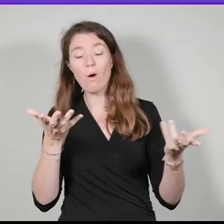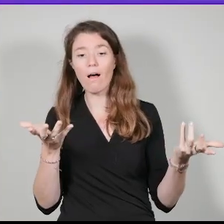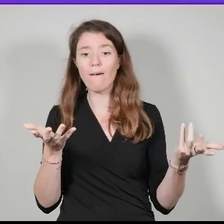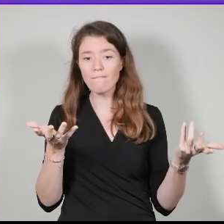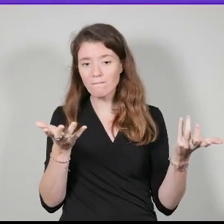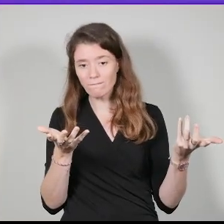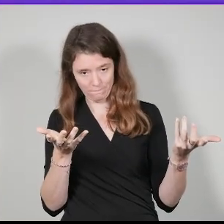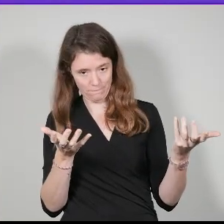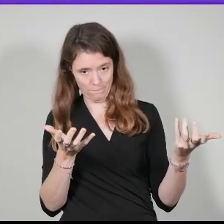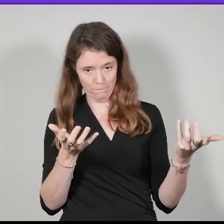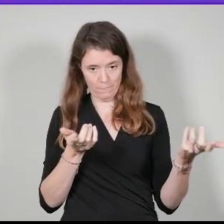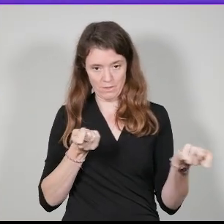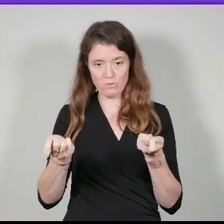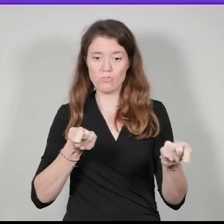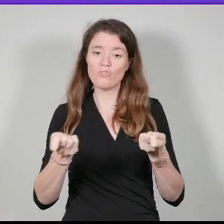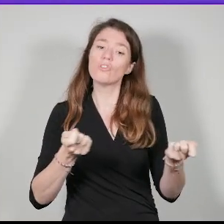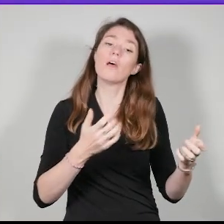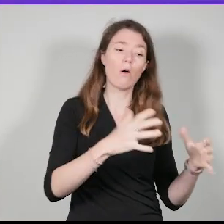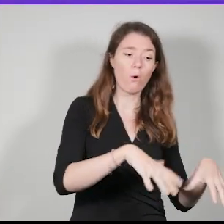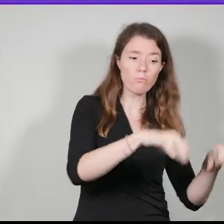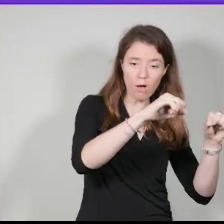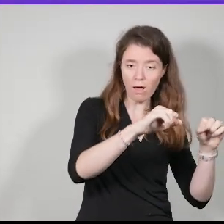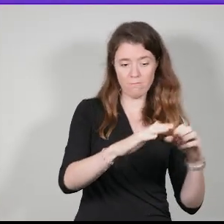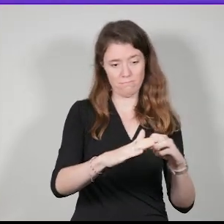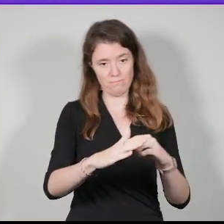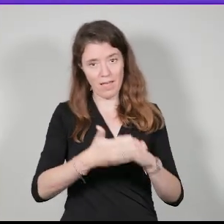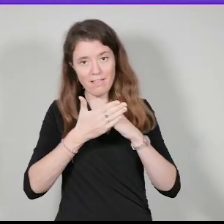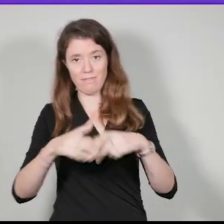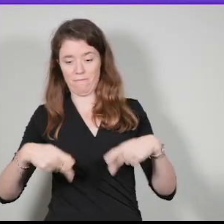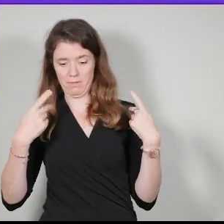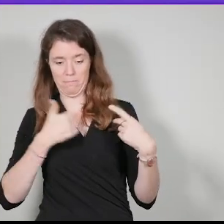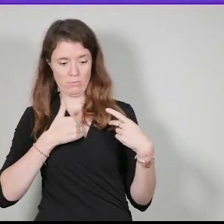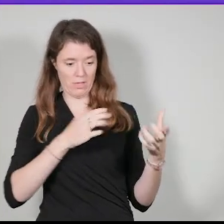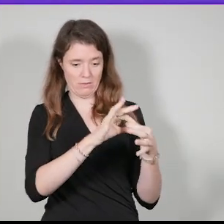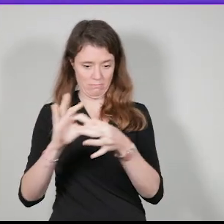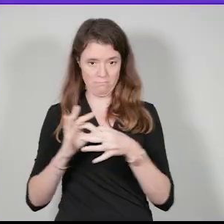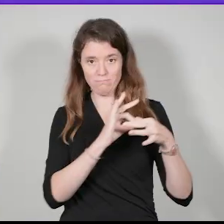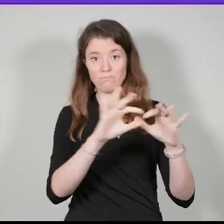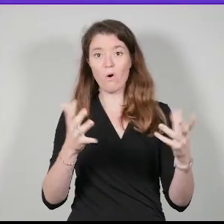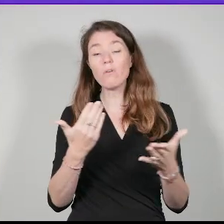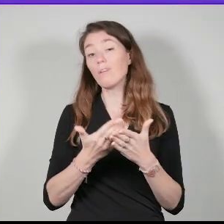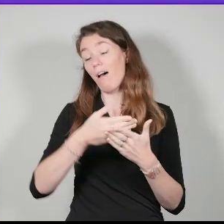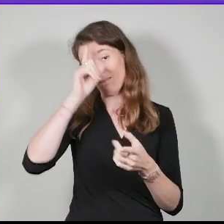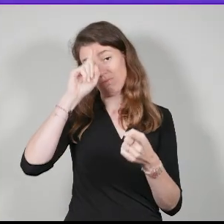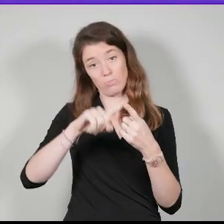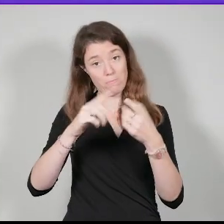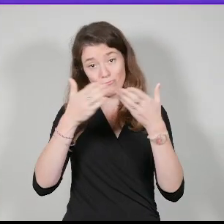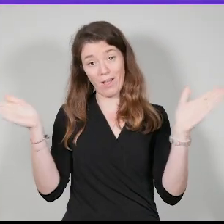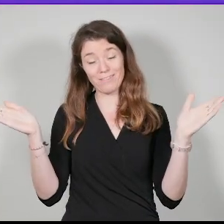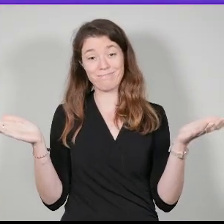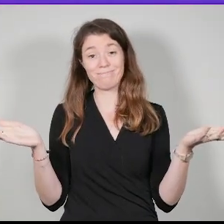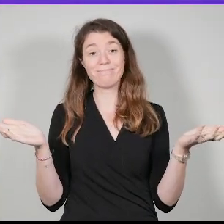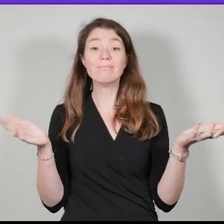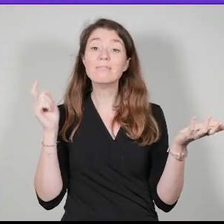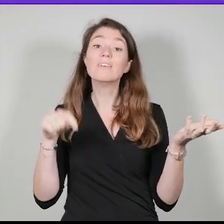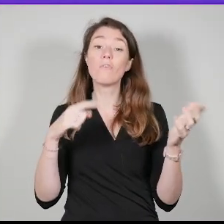conciliation emploi, aide, vie personnelle. Voilà, il y a vraiment, je trouve que le sujet est complètement ouvert là-dessus et que sans